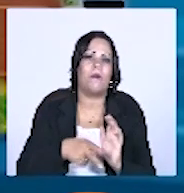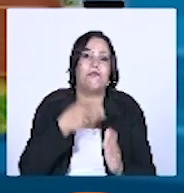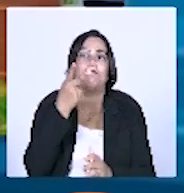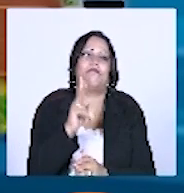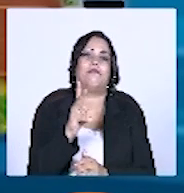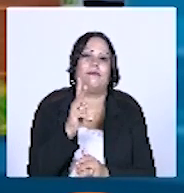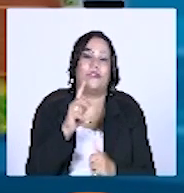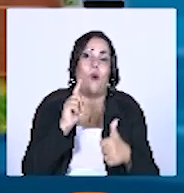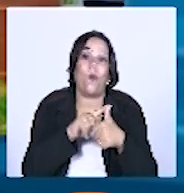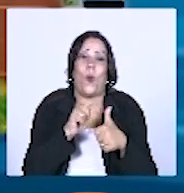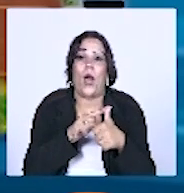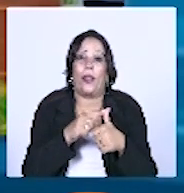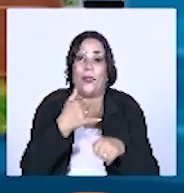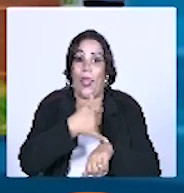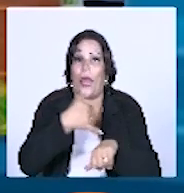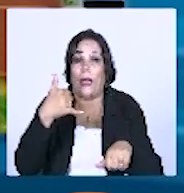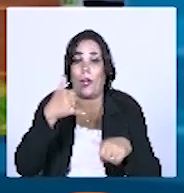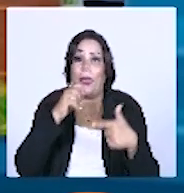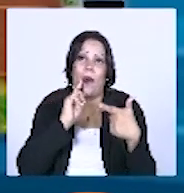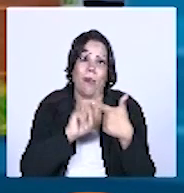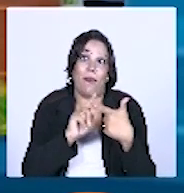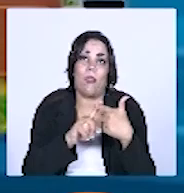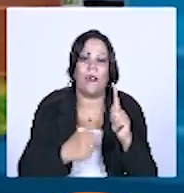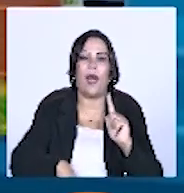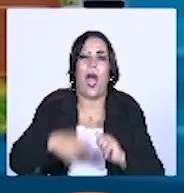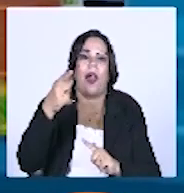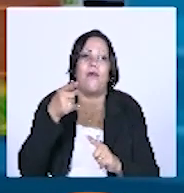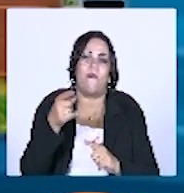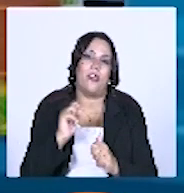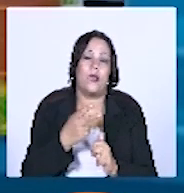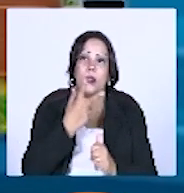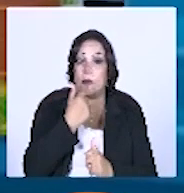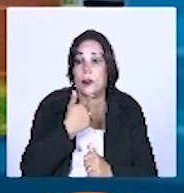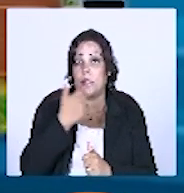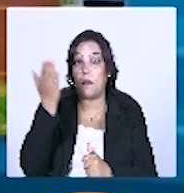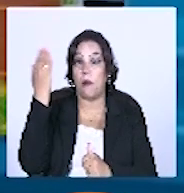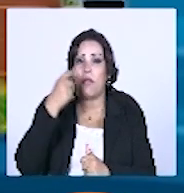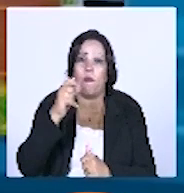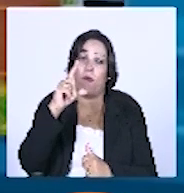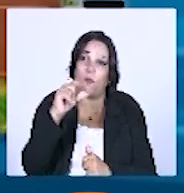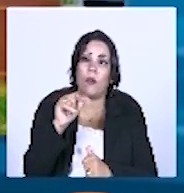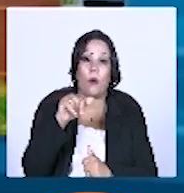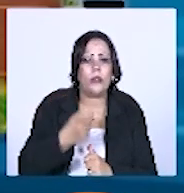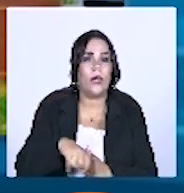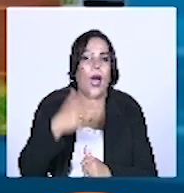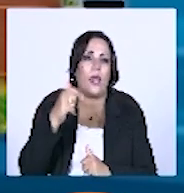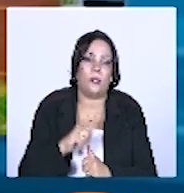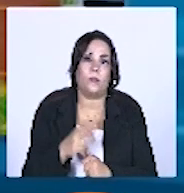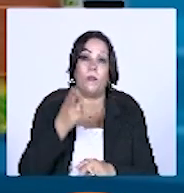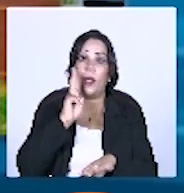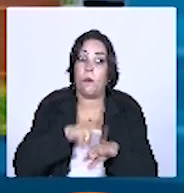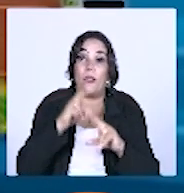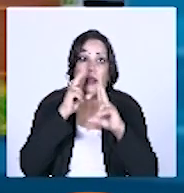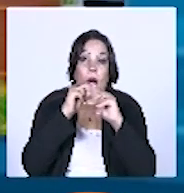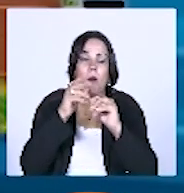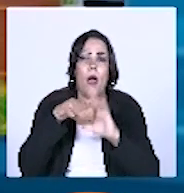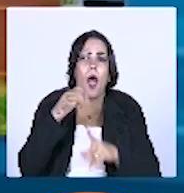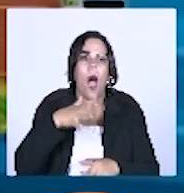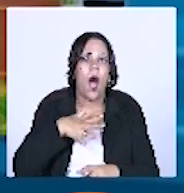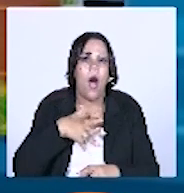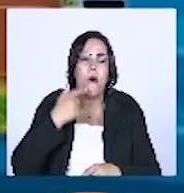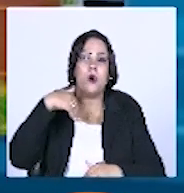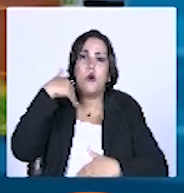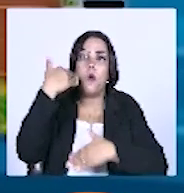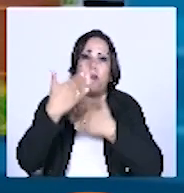وثمن ارتفاع تكلفه هذه المشروعات تحدث ايضا عن ان في رغبه في